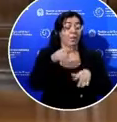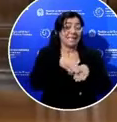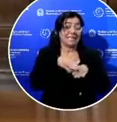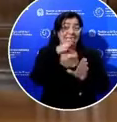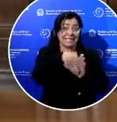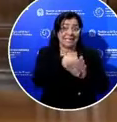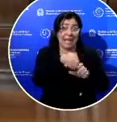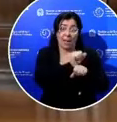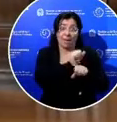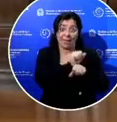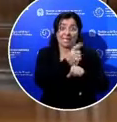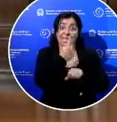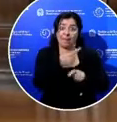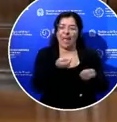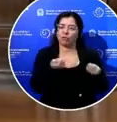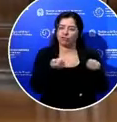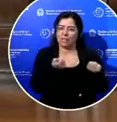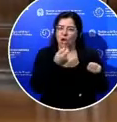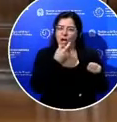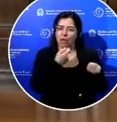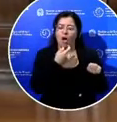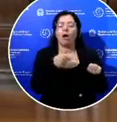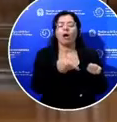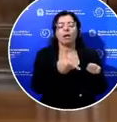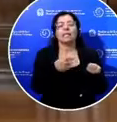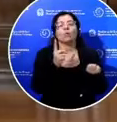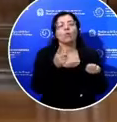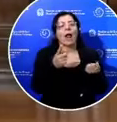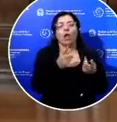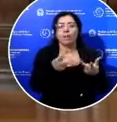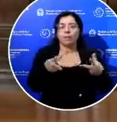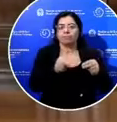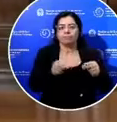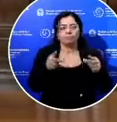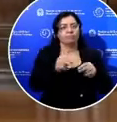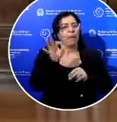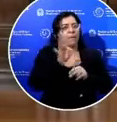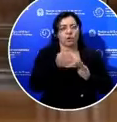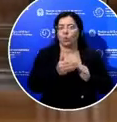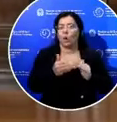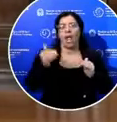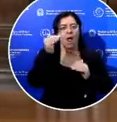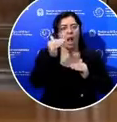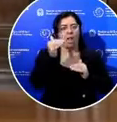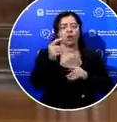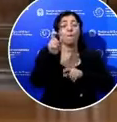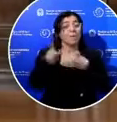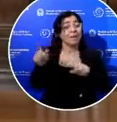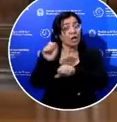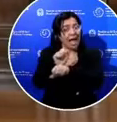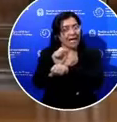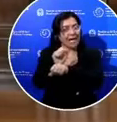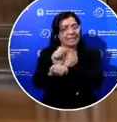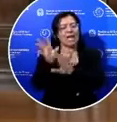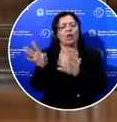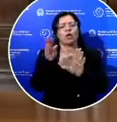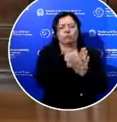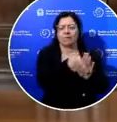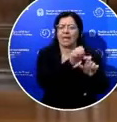tossicodipendenza è l'alto tasso di recidiva. Chi viene arrestato, va in carcere per